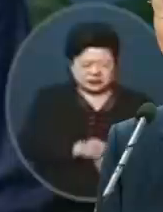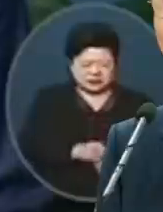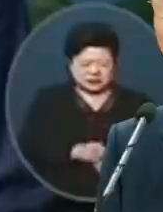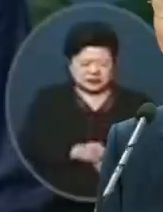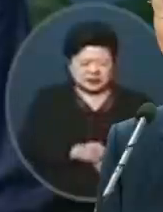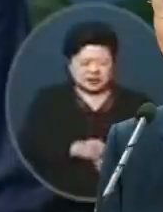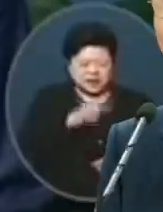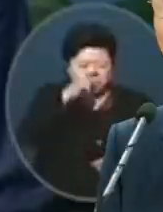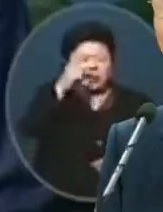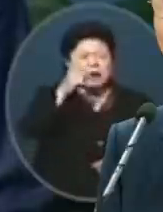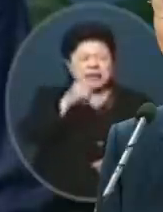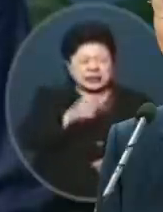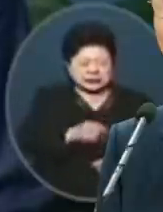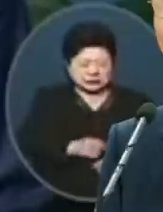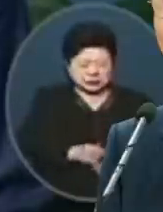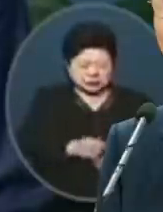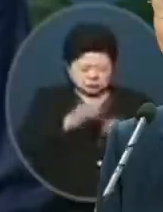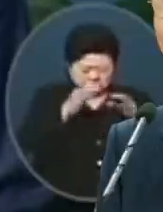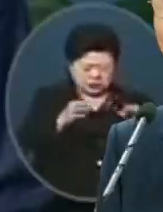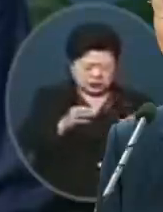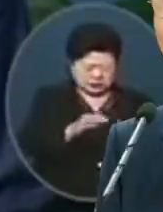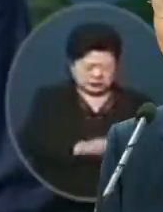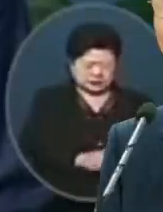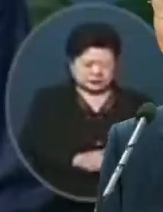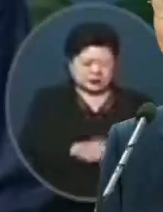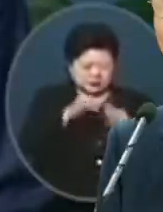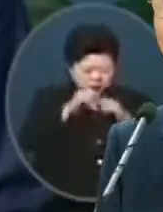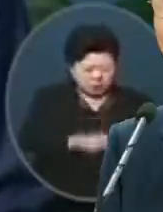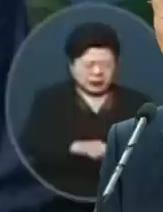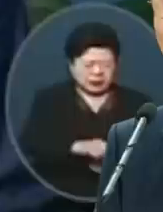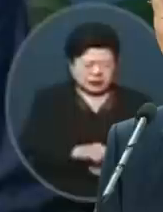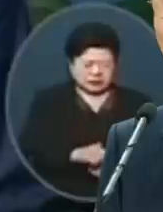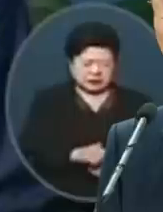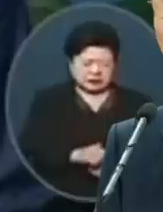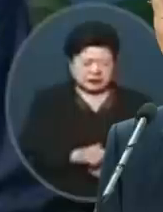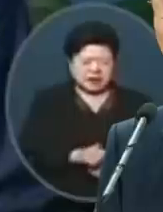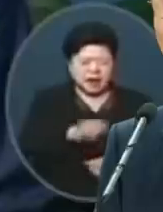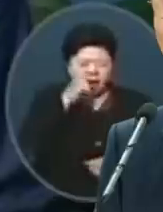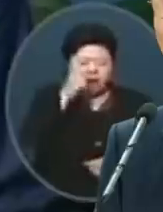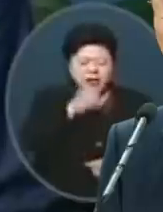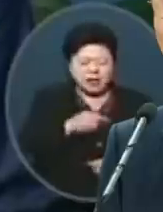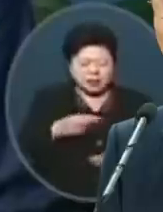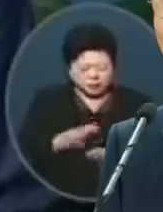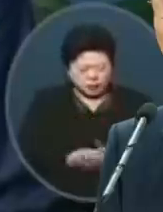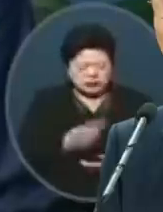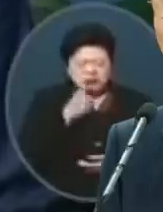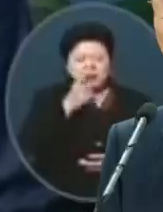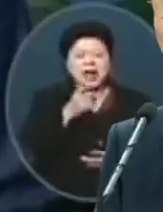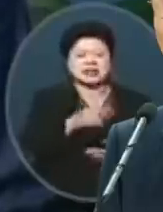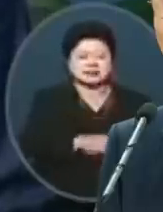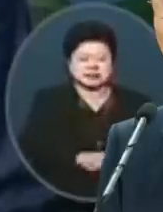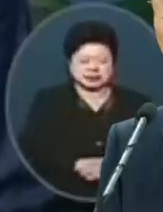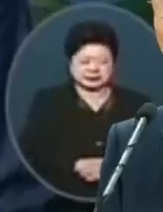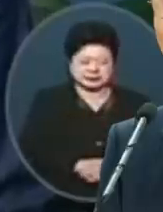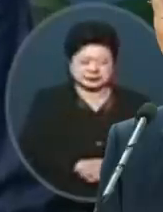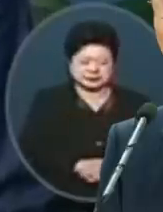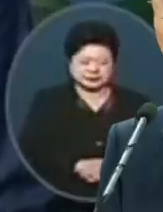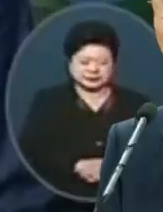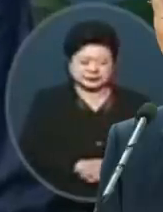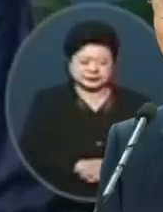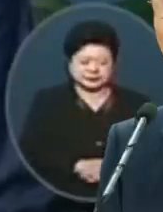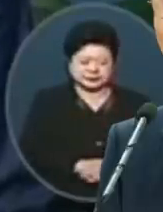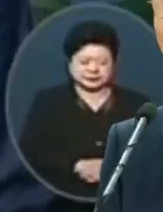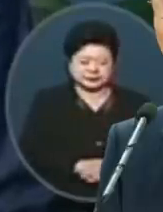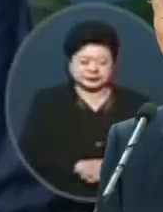하나님이 더럽게 느끼는 것입니다. 교만은 폐망의 선봉이요 거만한 마음은 넘어짐의 앞잡이가 되기 때문인 것입니다.